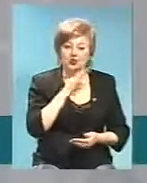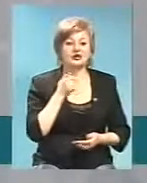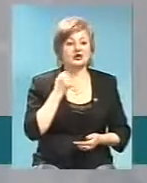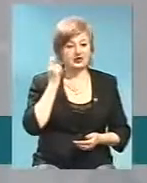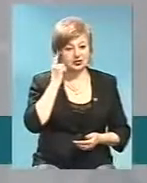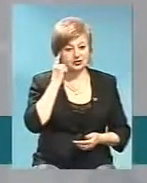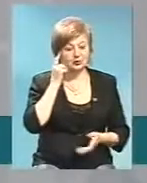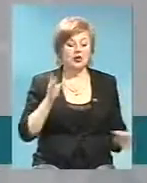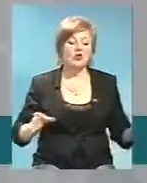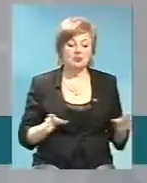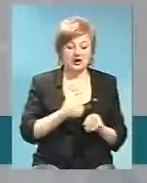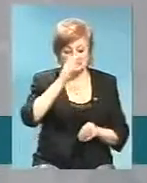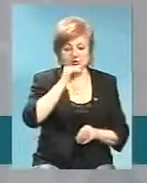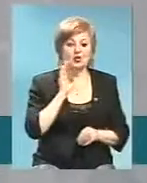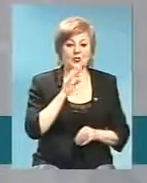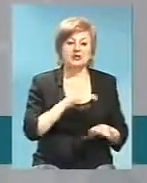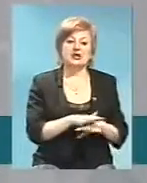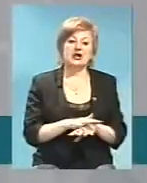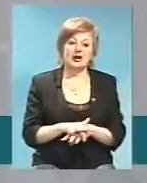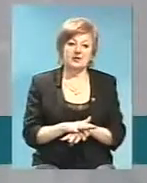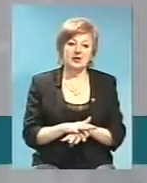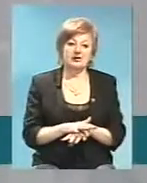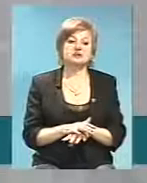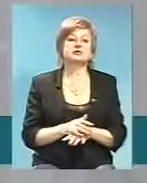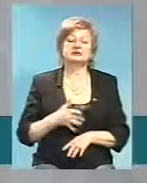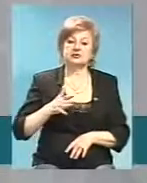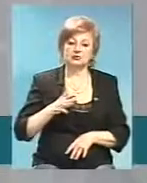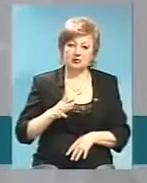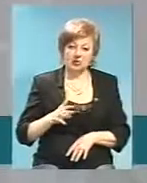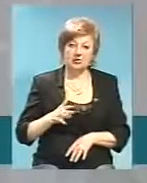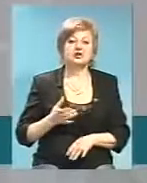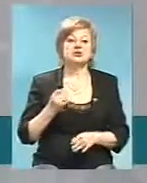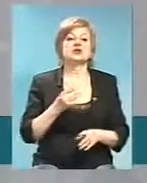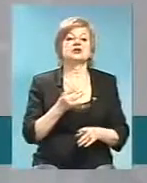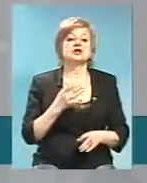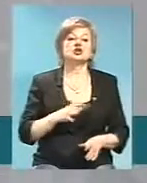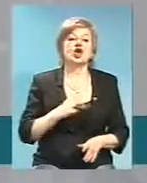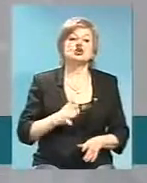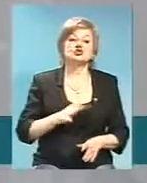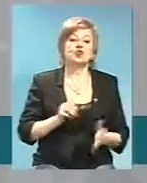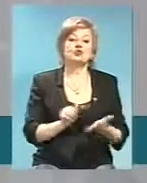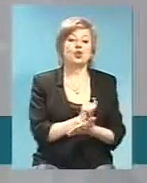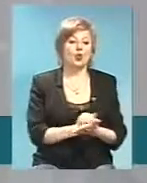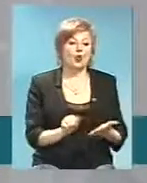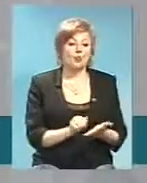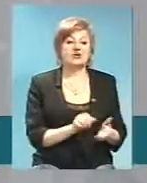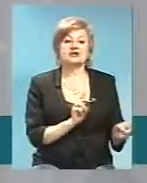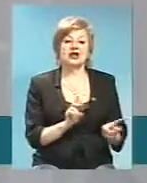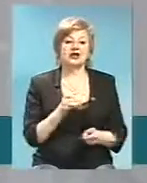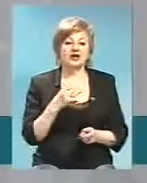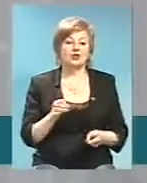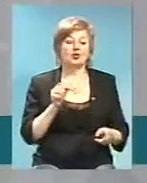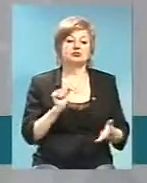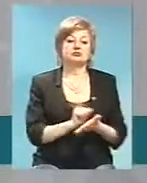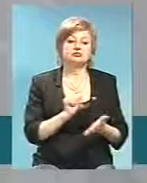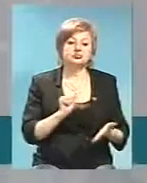ми разом з батьківською громадськістю наберемося терпіння і діждемося документа, який